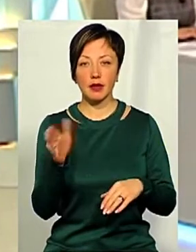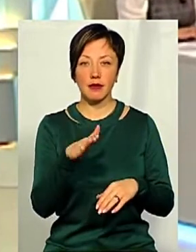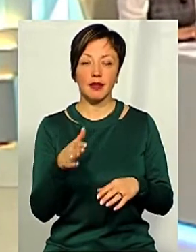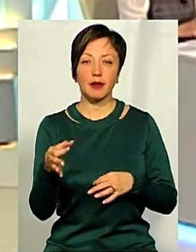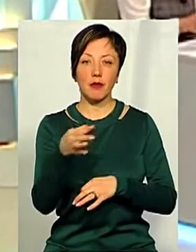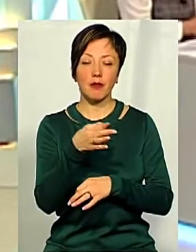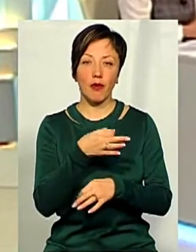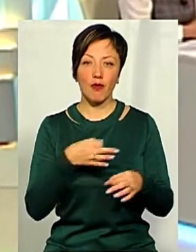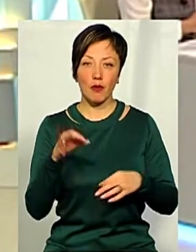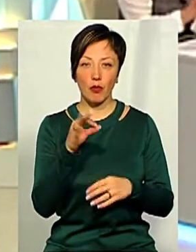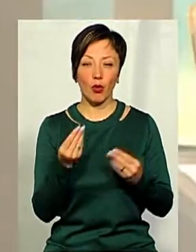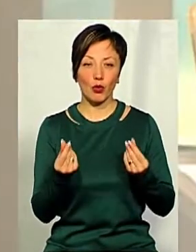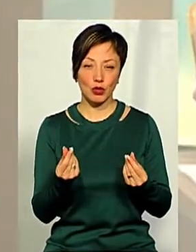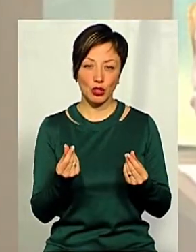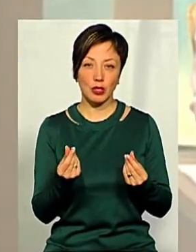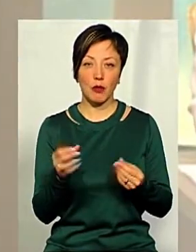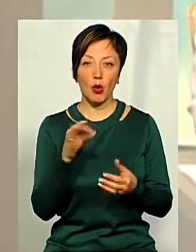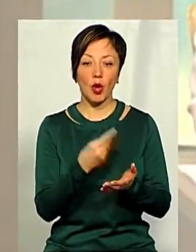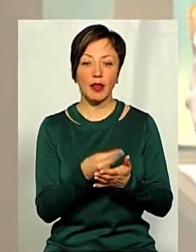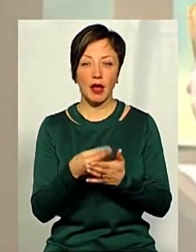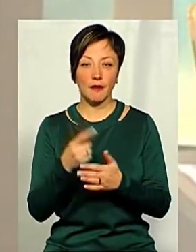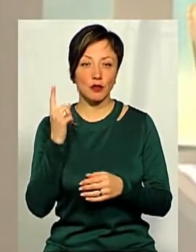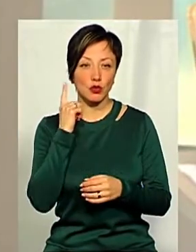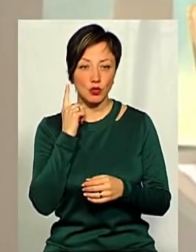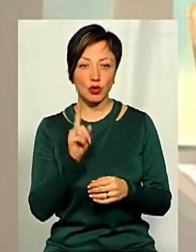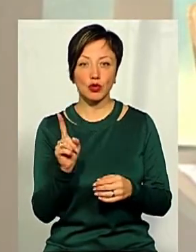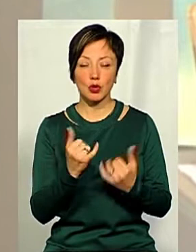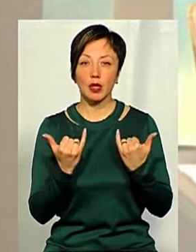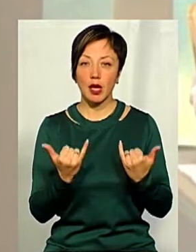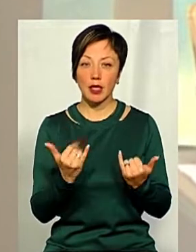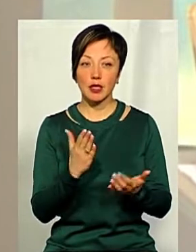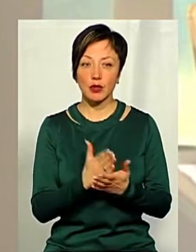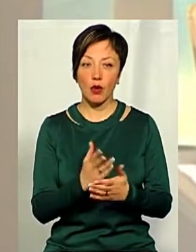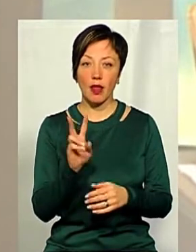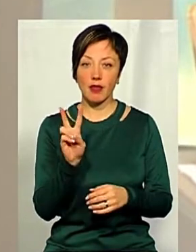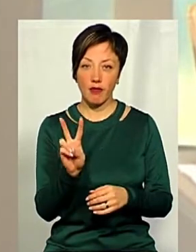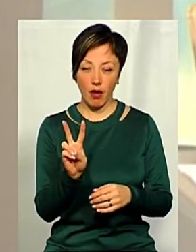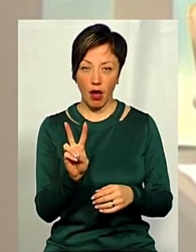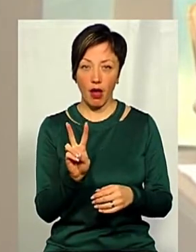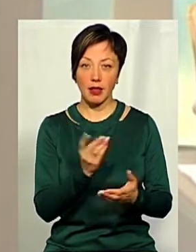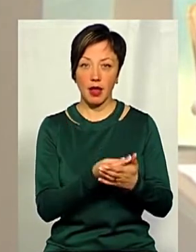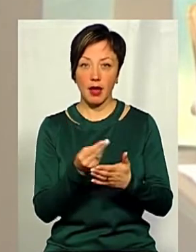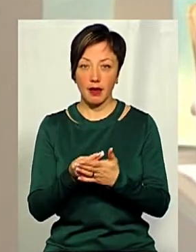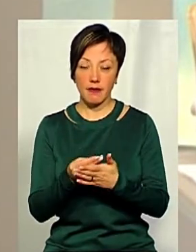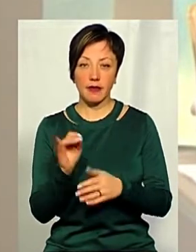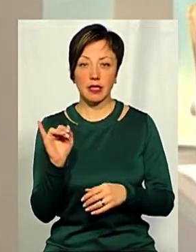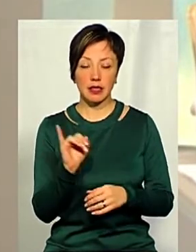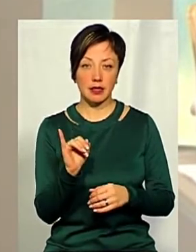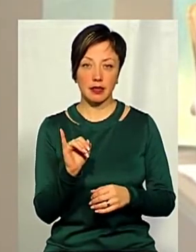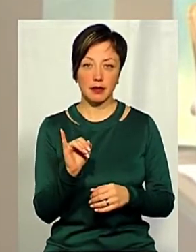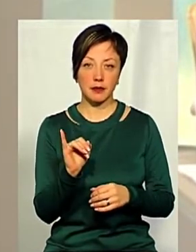Продовжимо говорити про гроші, про тарифи. Ми чули, що наразі існує два тарифи, і